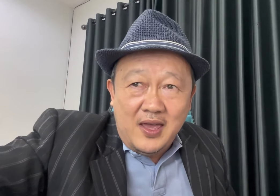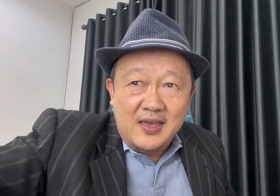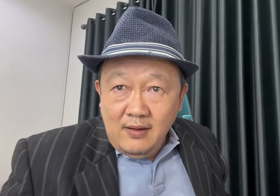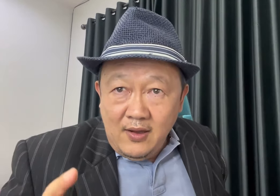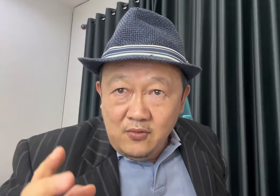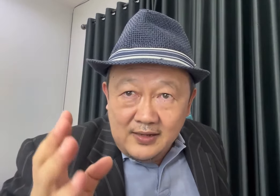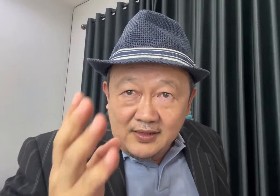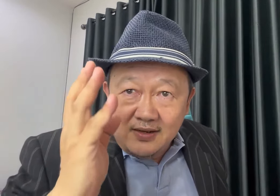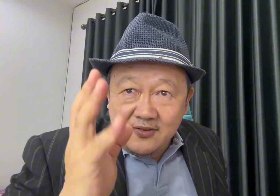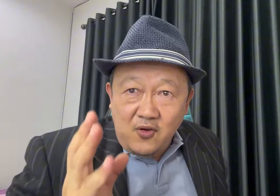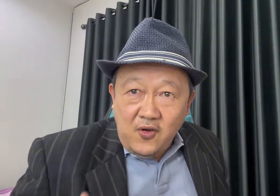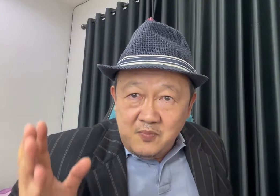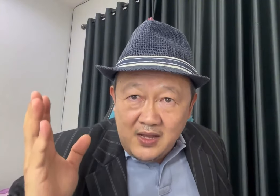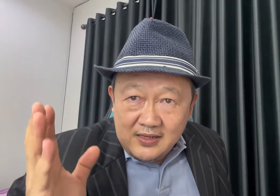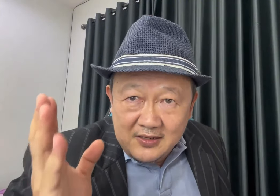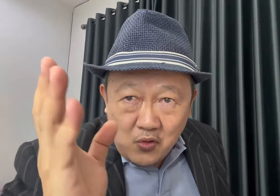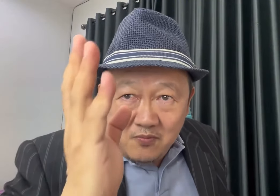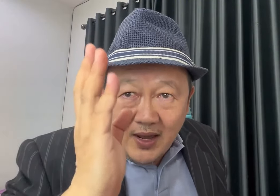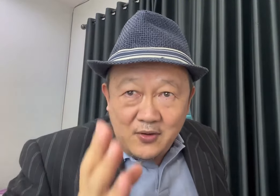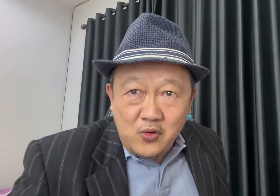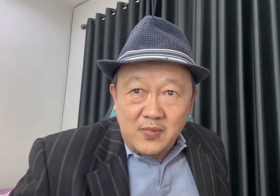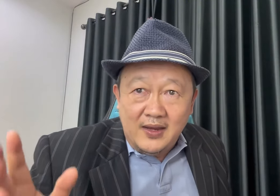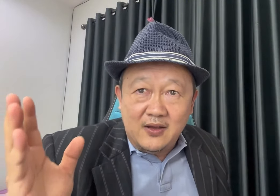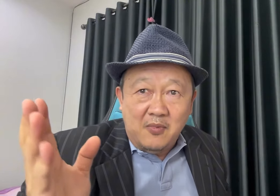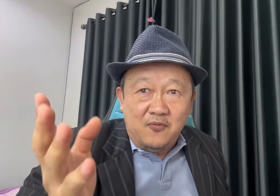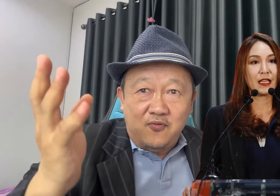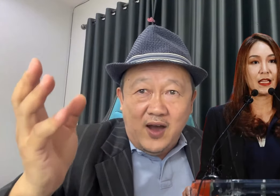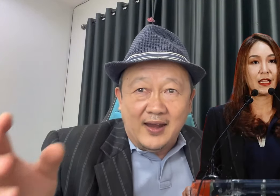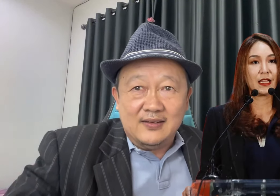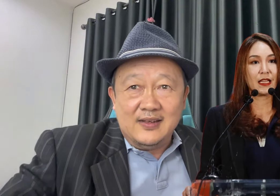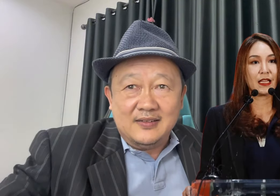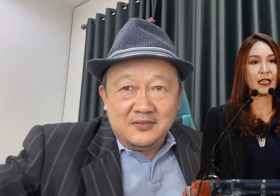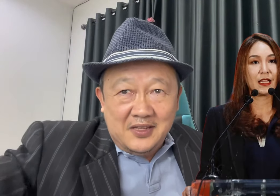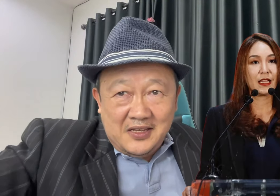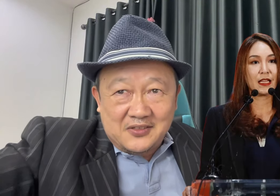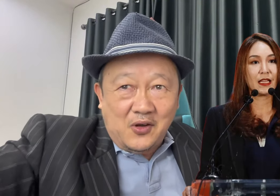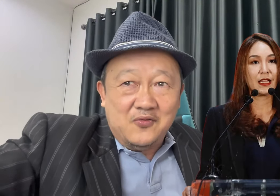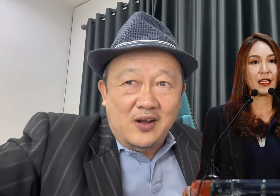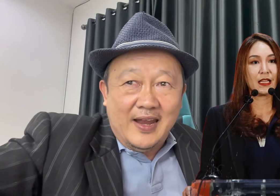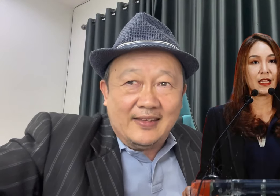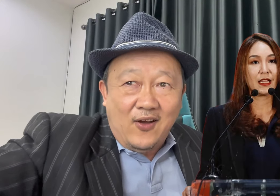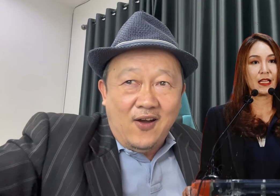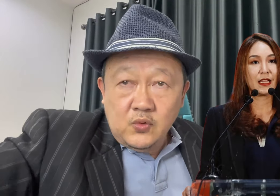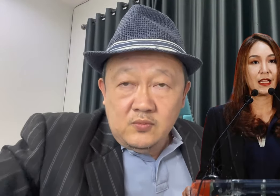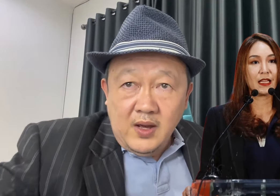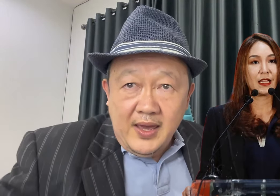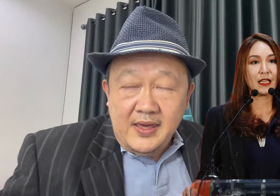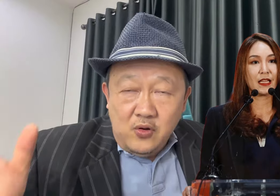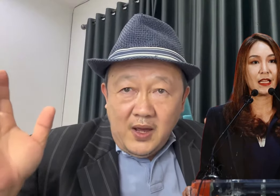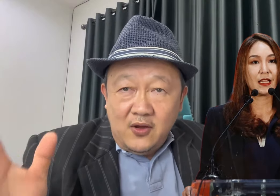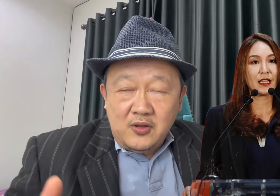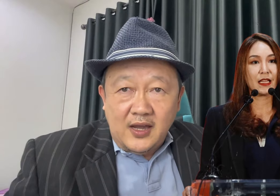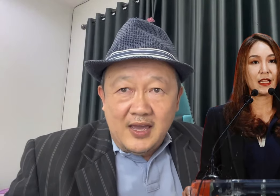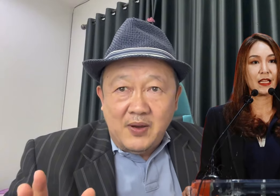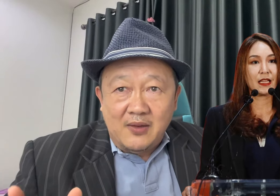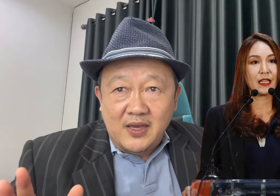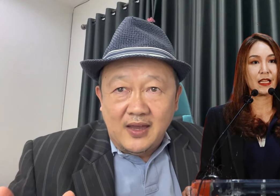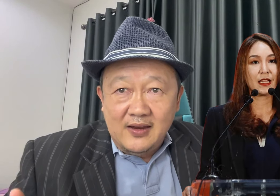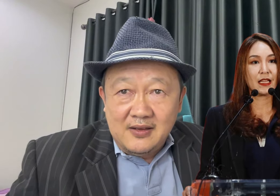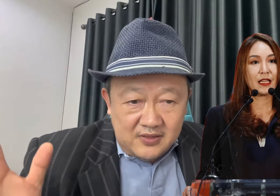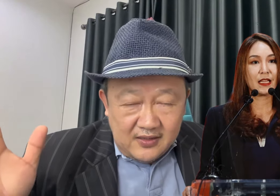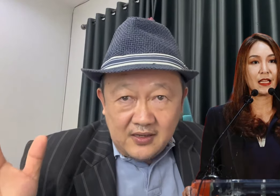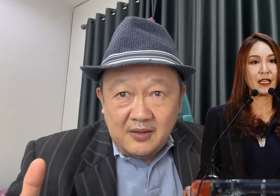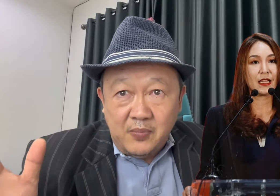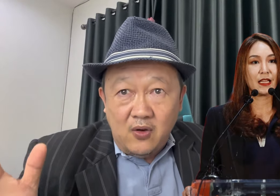คุณทวีแล้วหลังจากนั้นก็มาถึงคุณไหมคุณไหมนี่ก็มาฟาดเรื่องดิจิตอลวตอคุณไหมคุณไหมก็ฉายภาพ